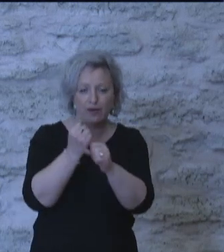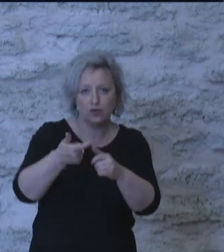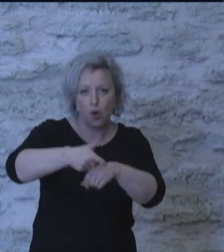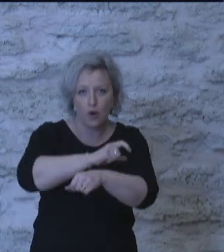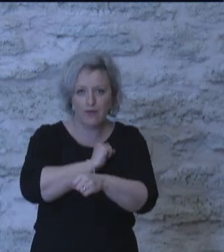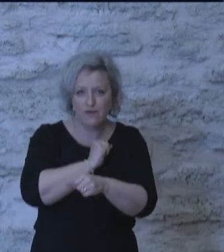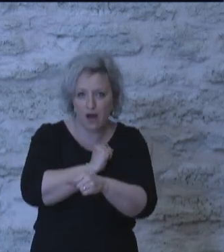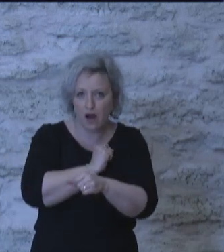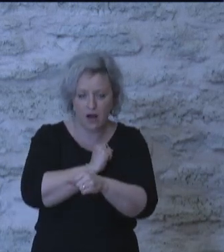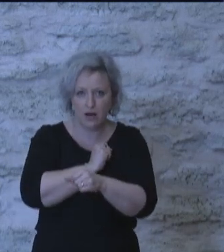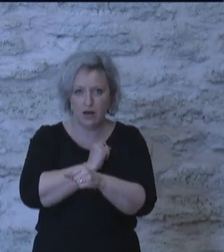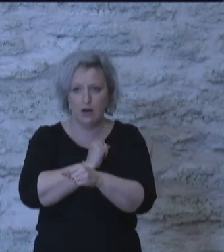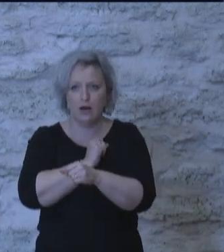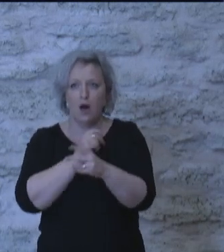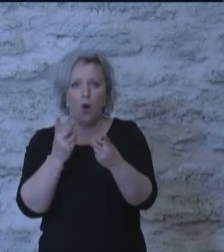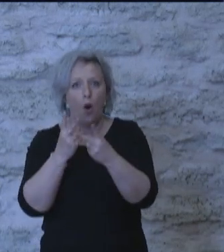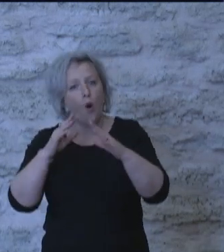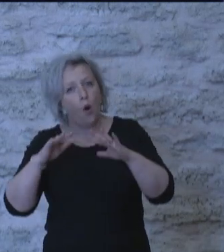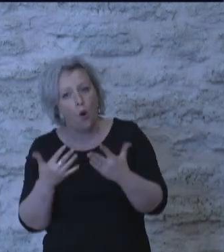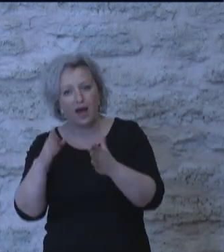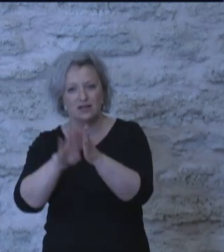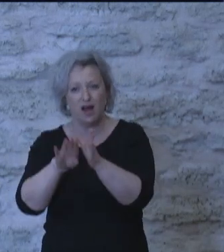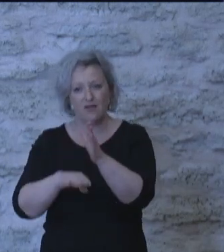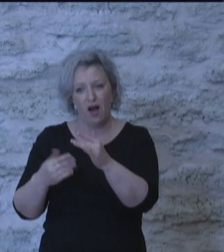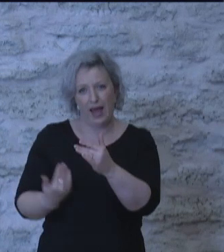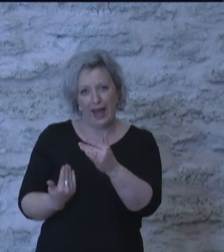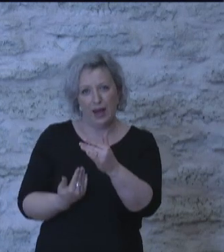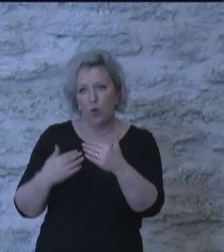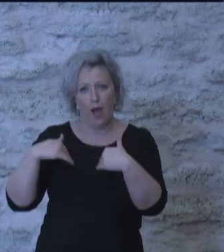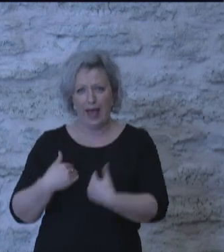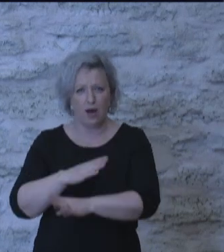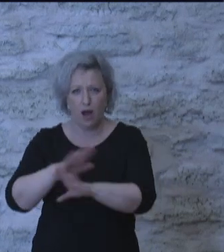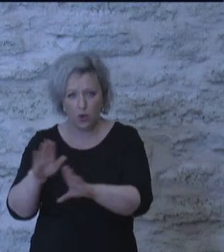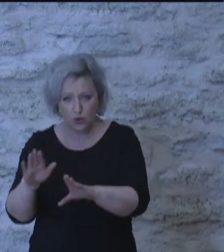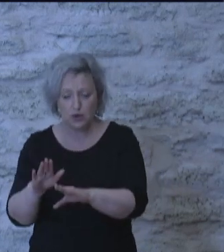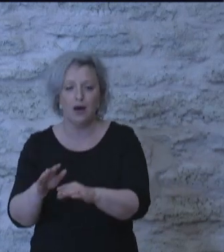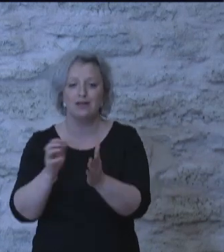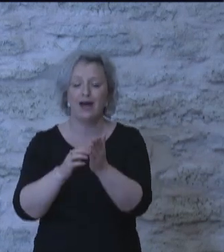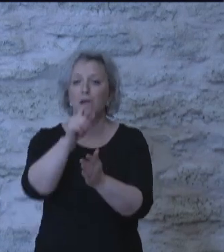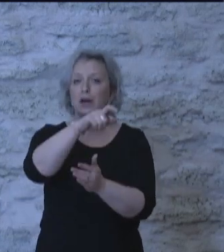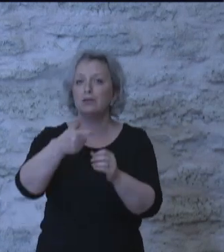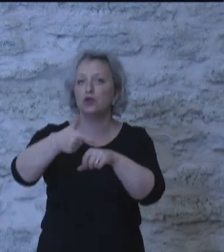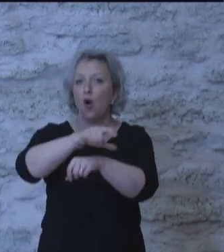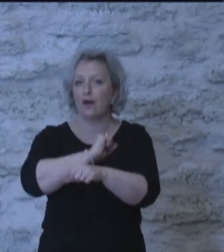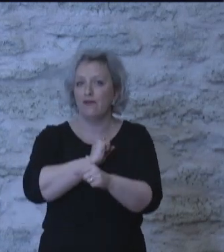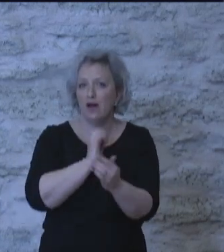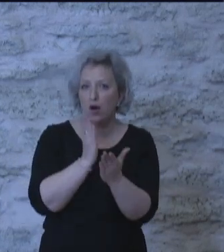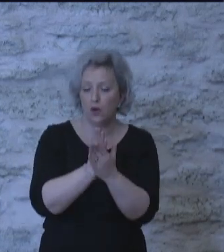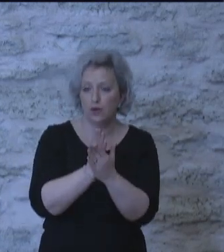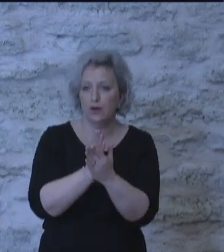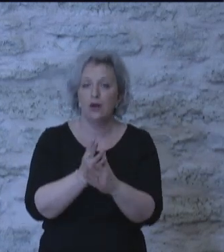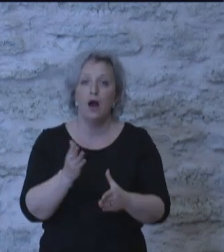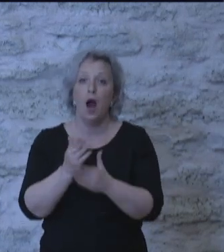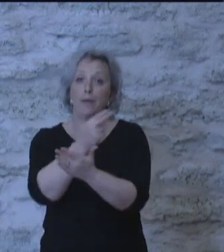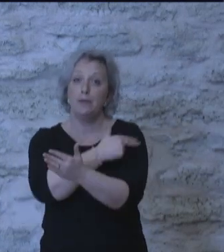ja nii, et see ei kahjustaks tavapärast rutiinset tegevust, siis meil on need inimesi rohkem vaja. Tegelikult abipolitseiniku